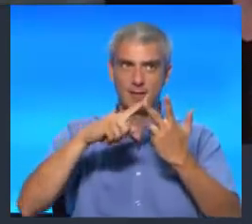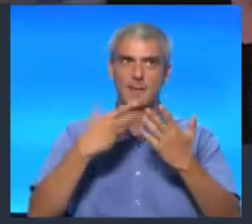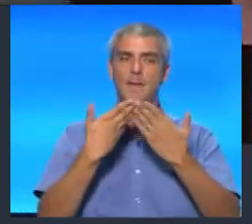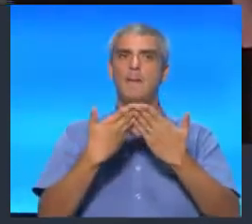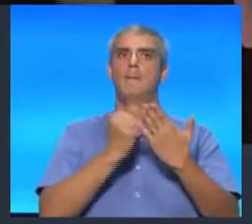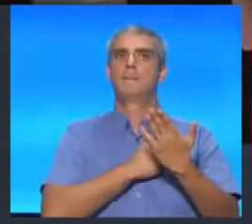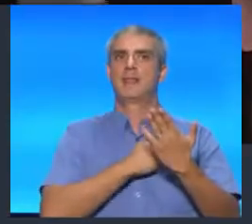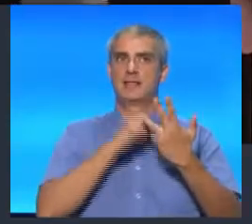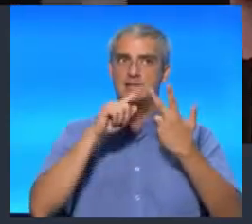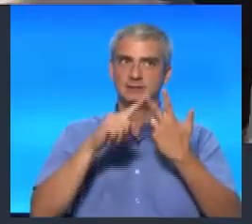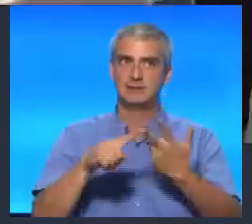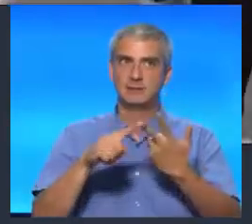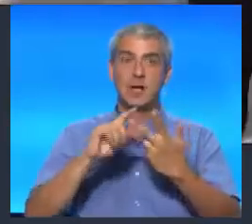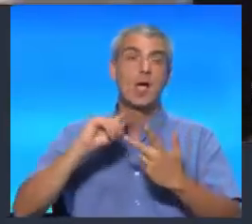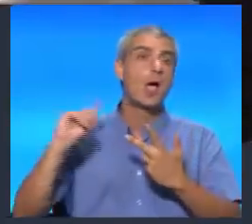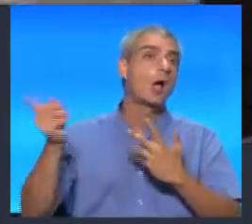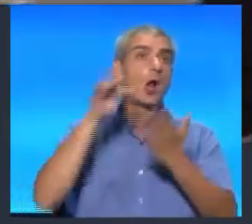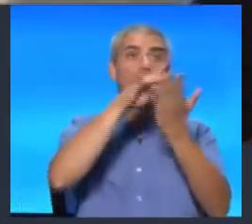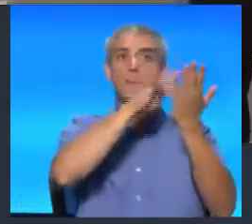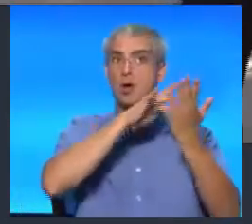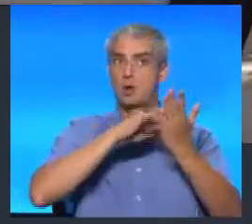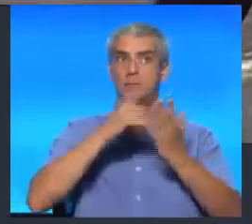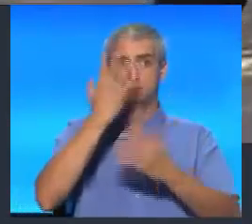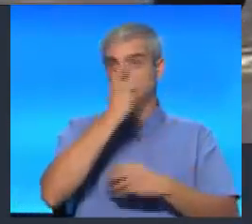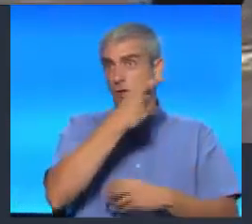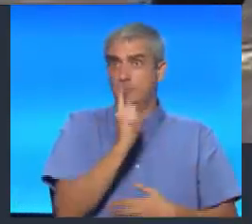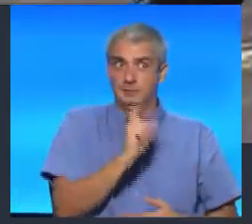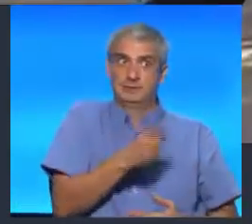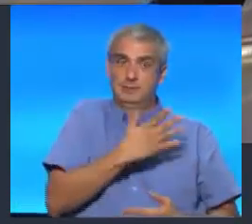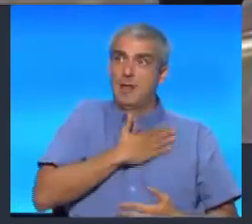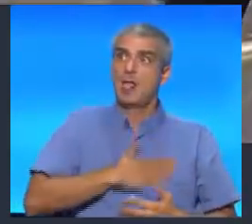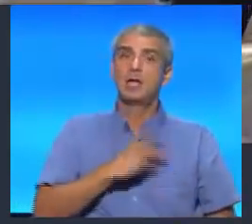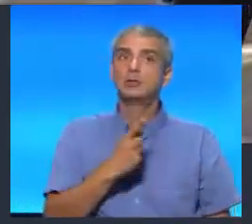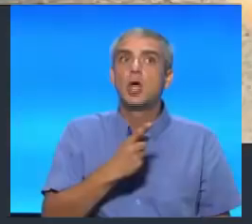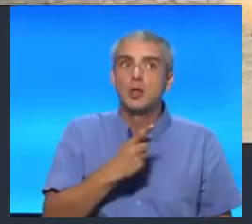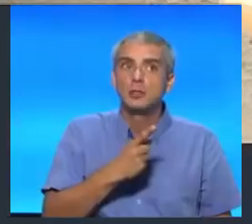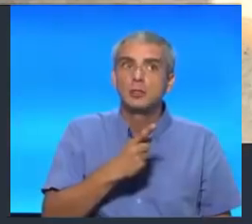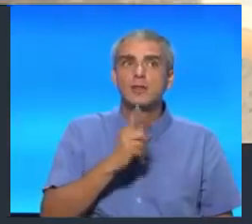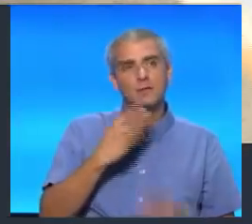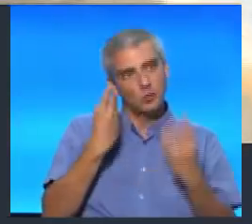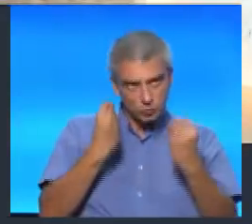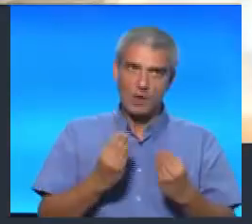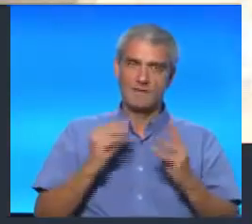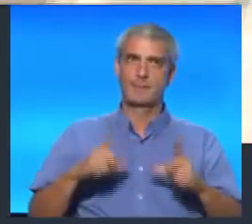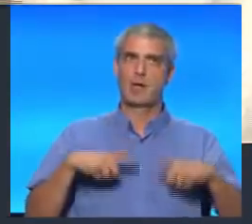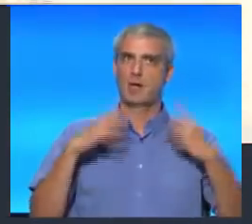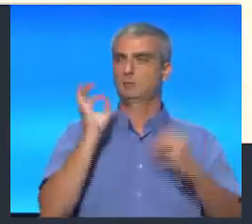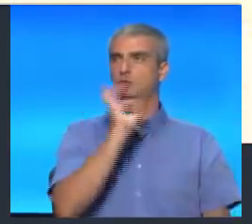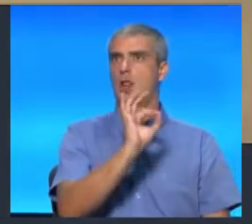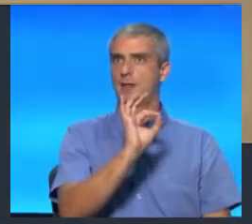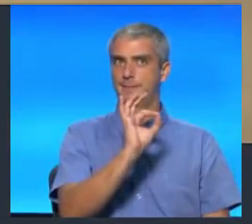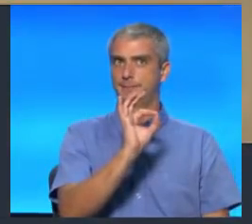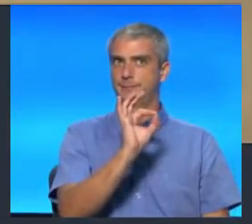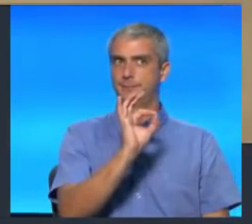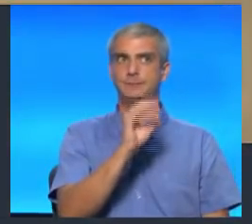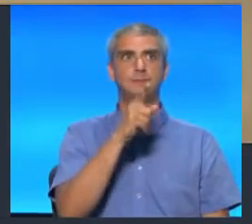של בתי כנסת, כל מקום שלכאורה הם אמורים לרצות אותו ושייטיב עם עם החיים שלהם.